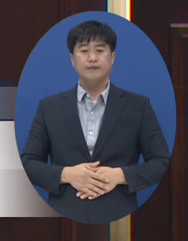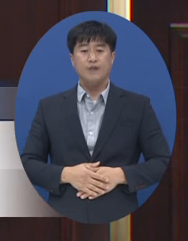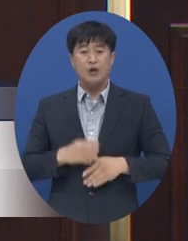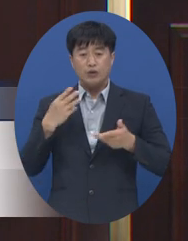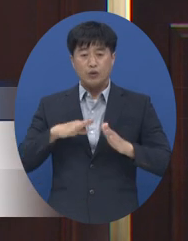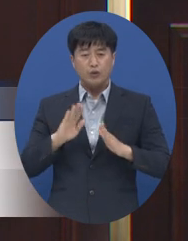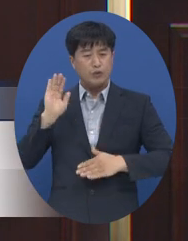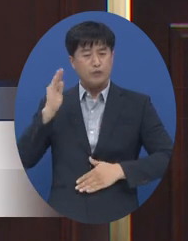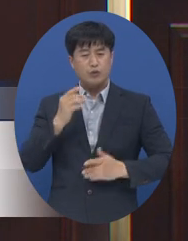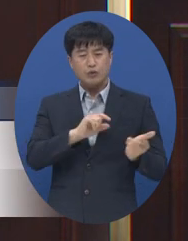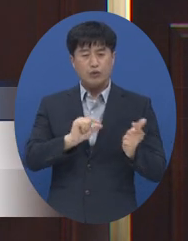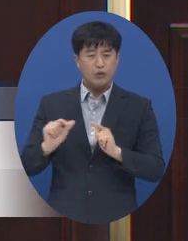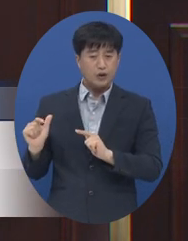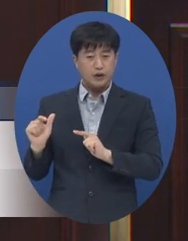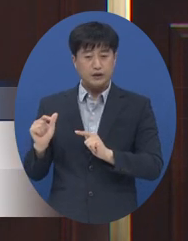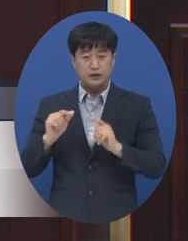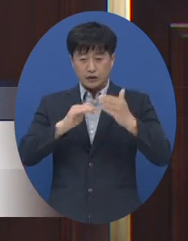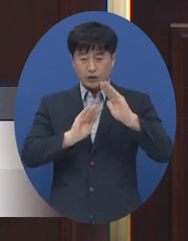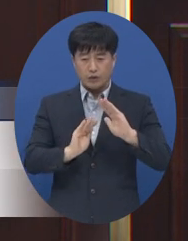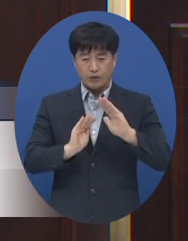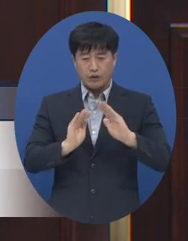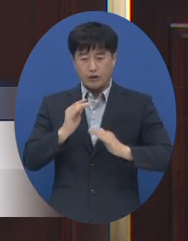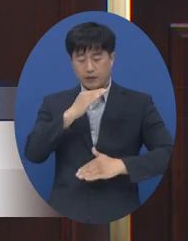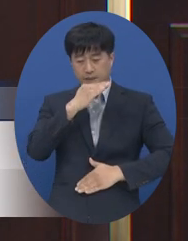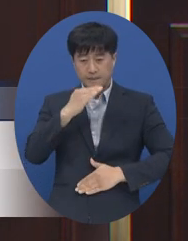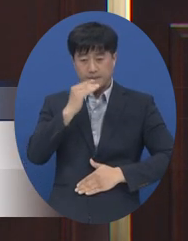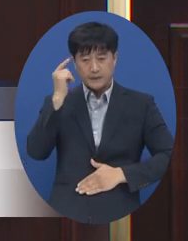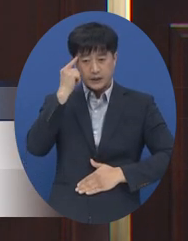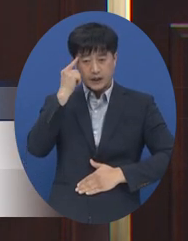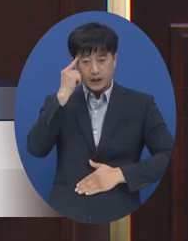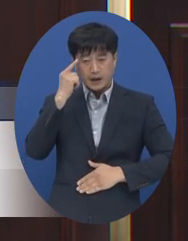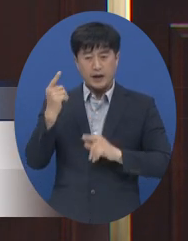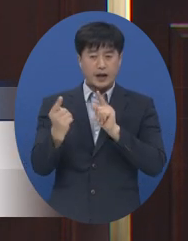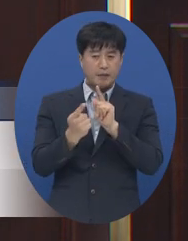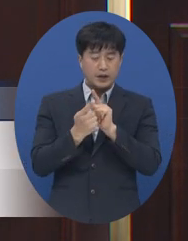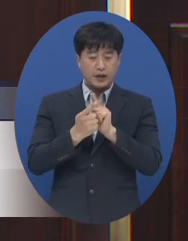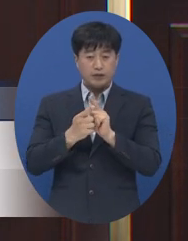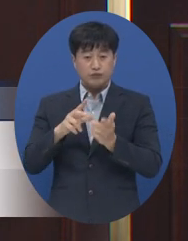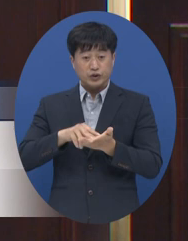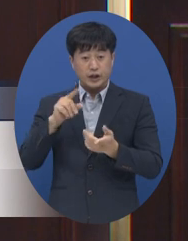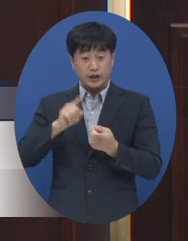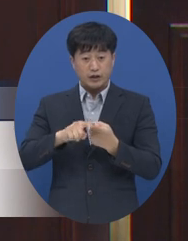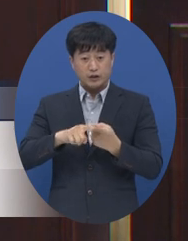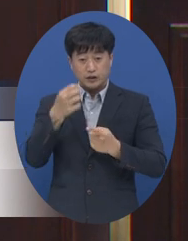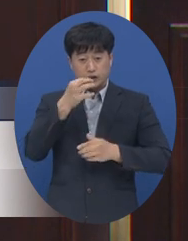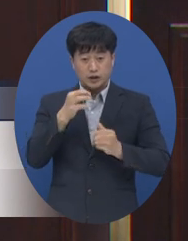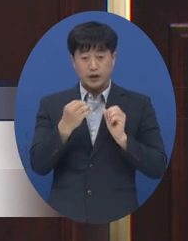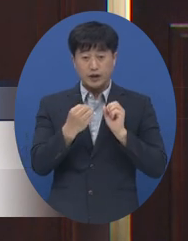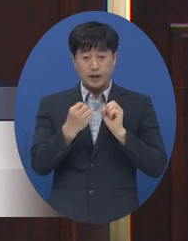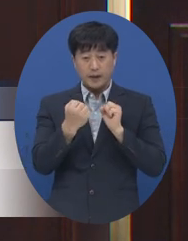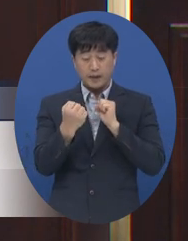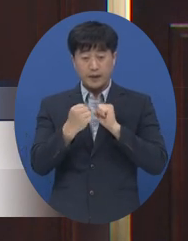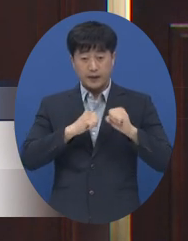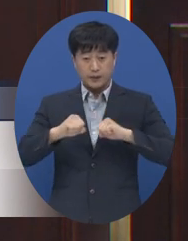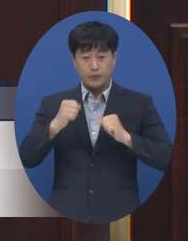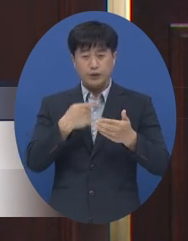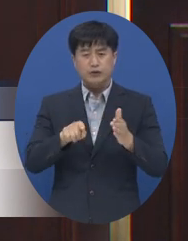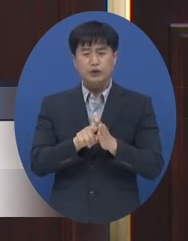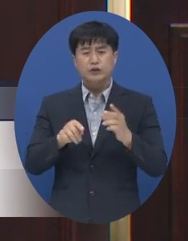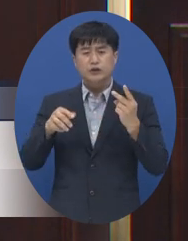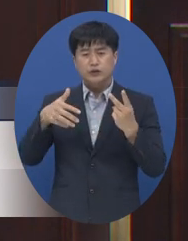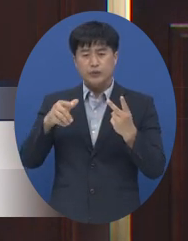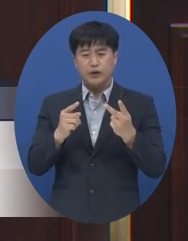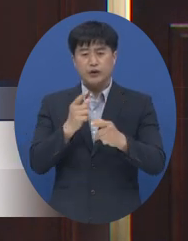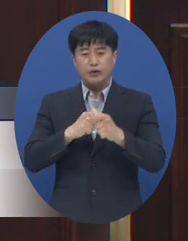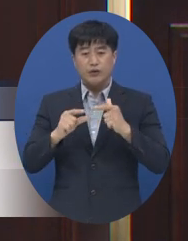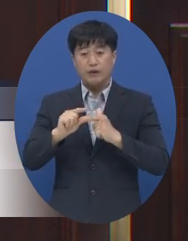경기도는 최근의 각종 사항을 엄중히 생각하며 당면 현안에 효과적으로 대응하고자 제2회